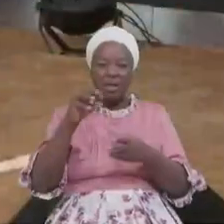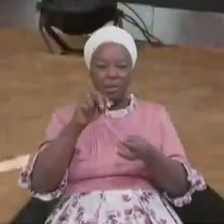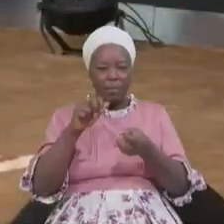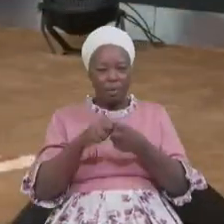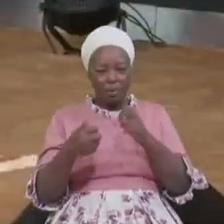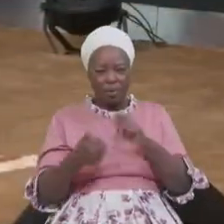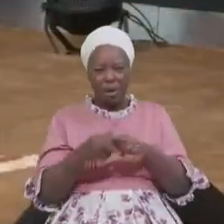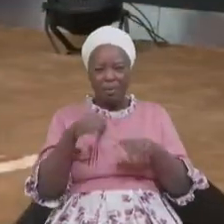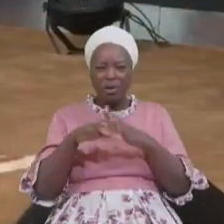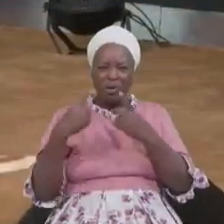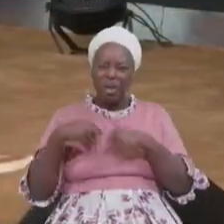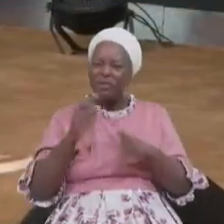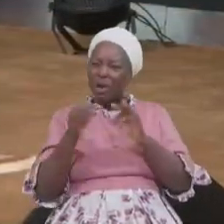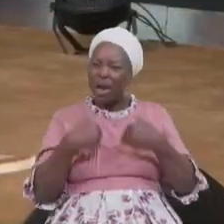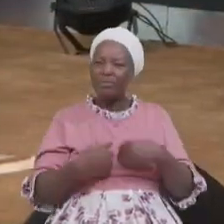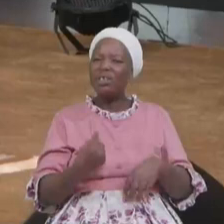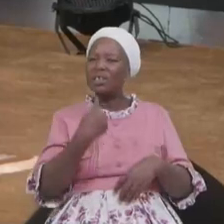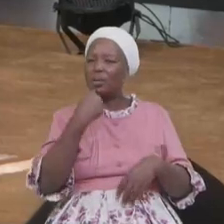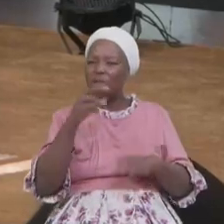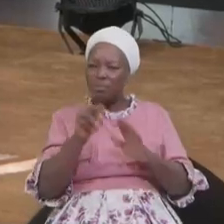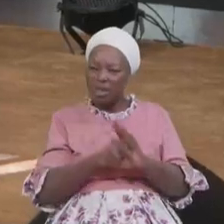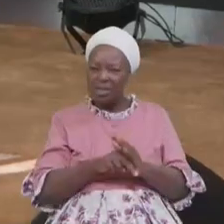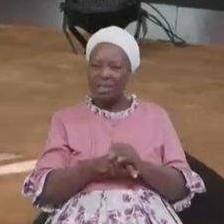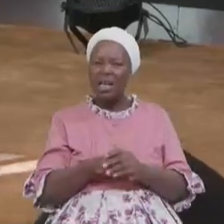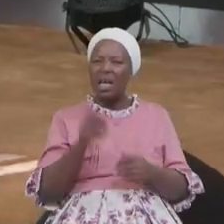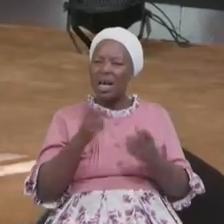Si vous avez la déception et